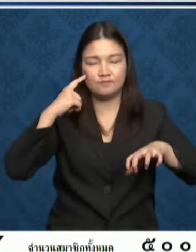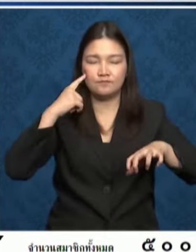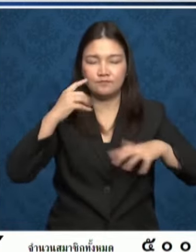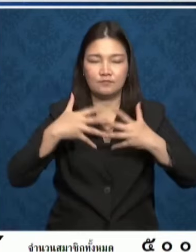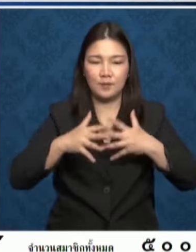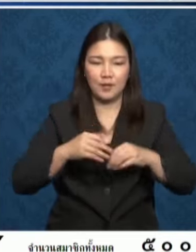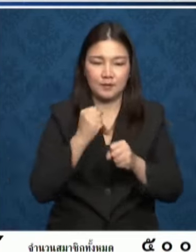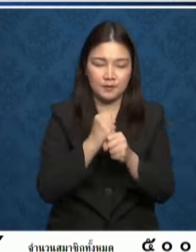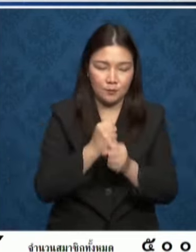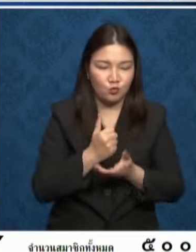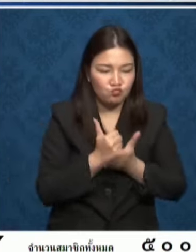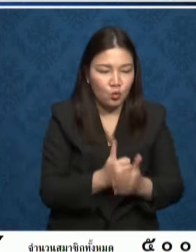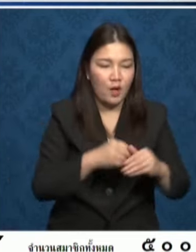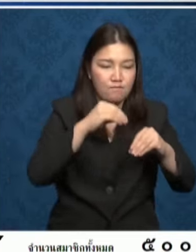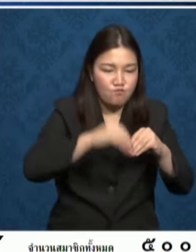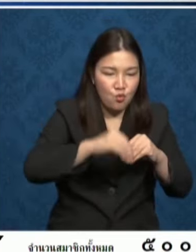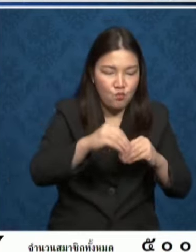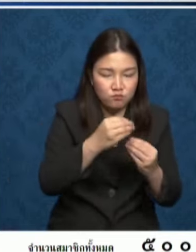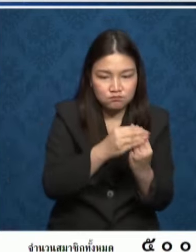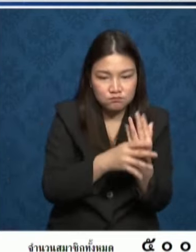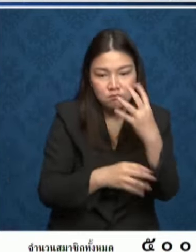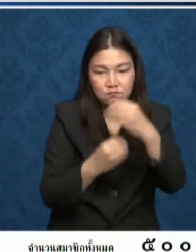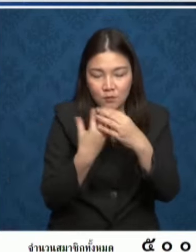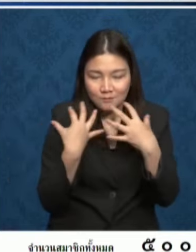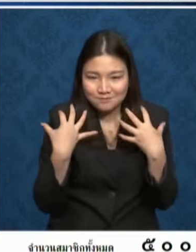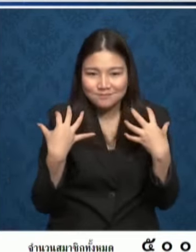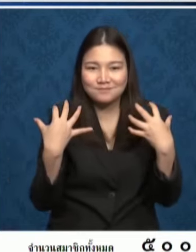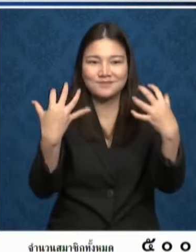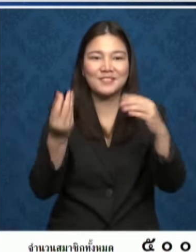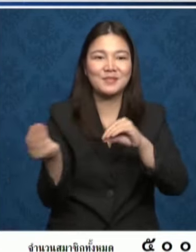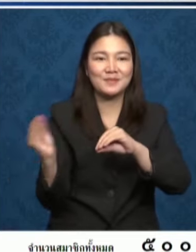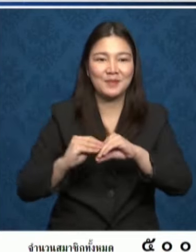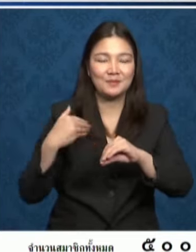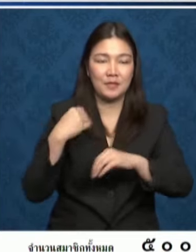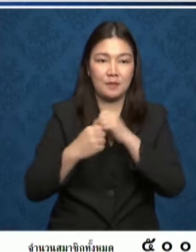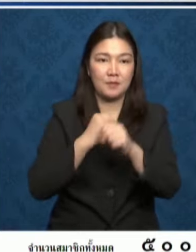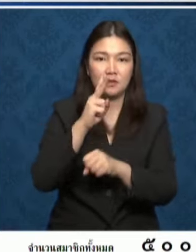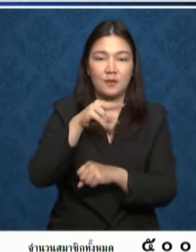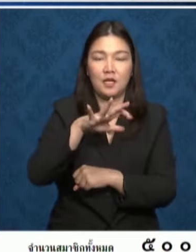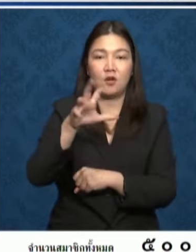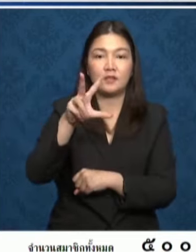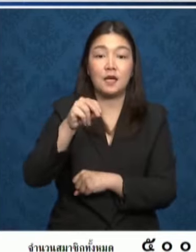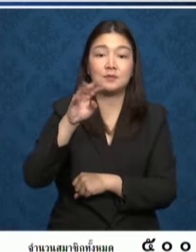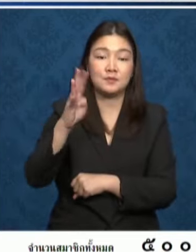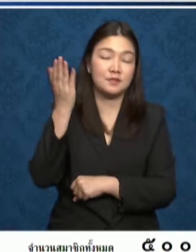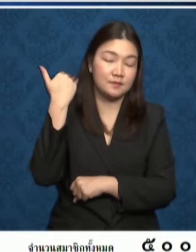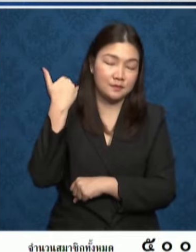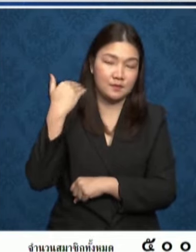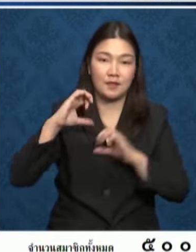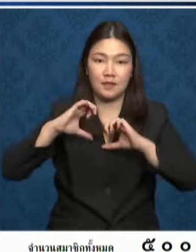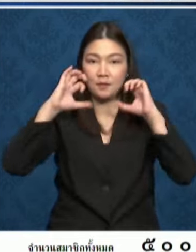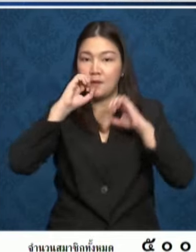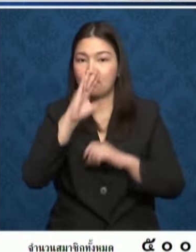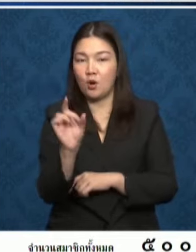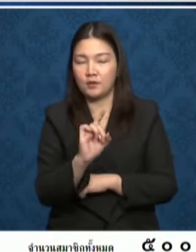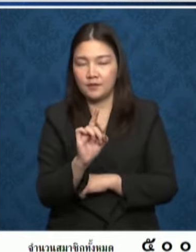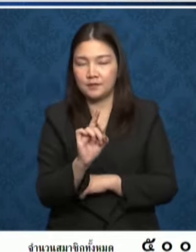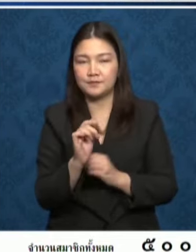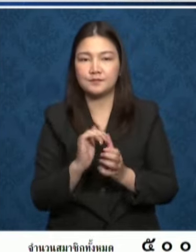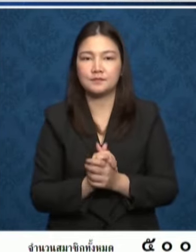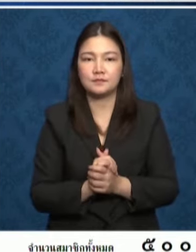ที่จะฟื้นฟูกลับคื้นมาได้นะครับอย่างไรก็ตามนะครับพ.ศ2534รัฐได้ดำเนิน